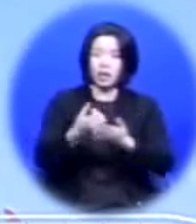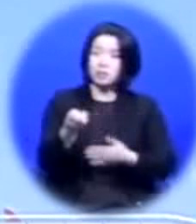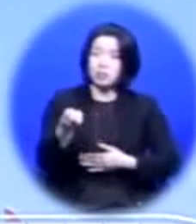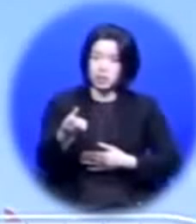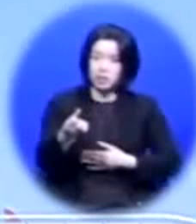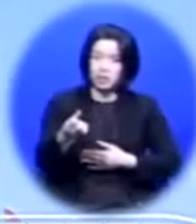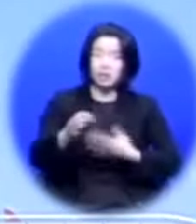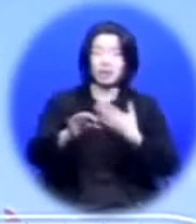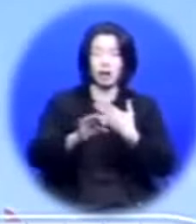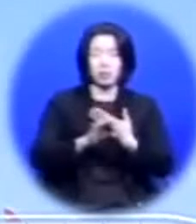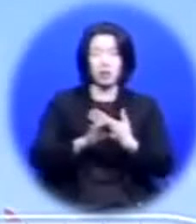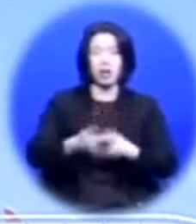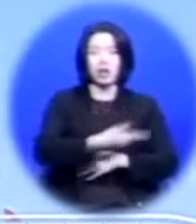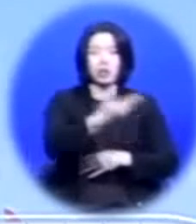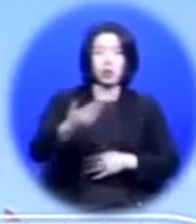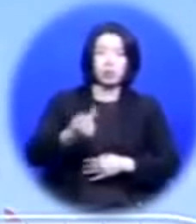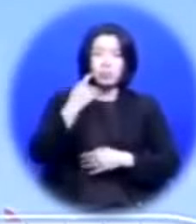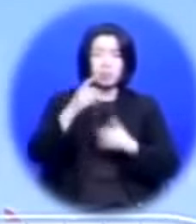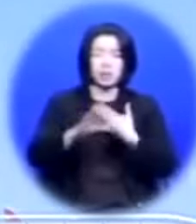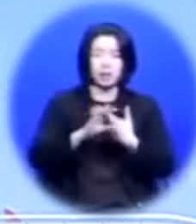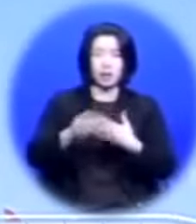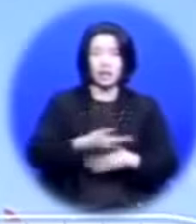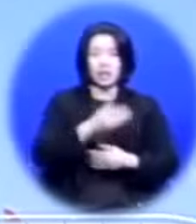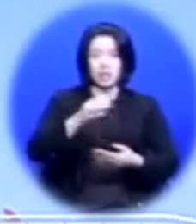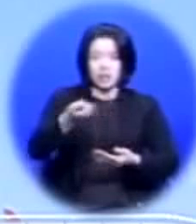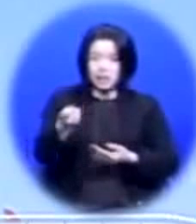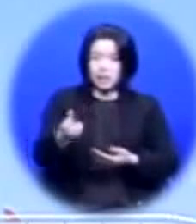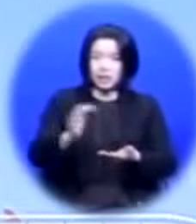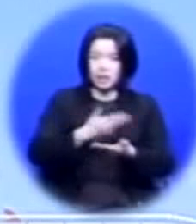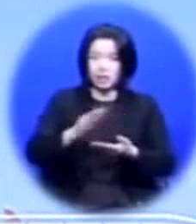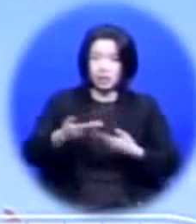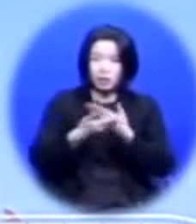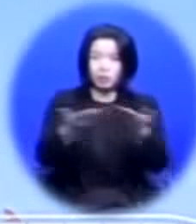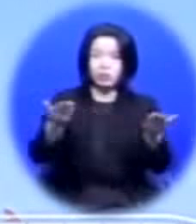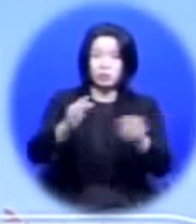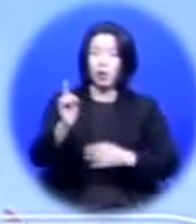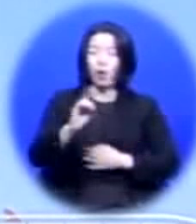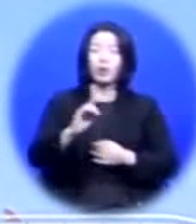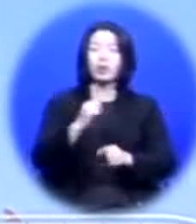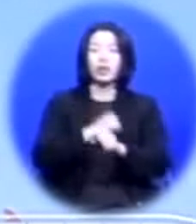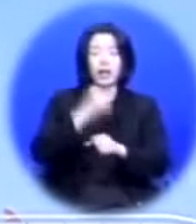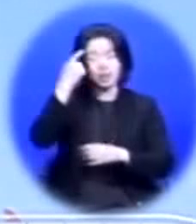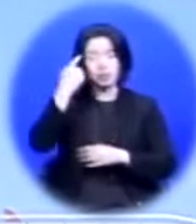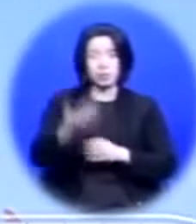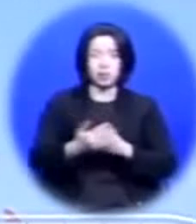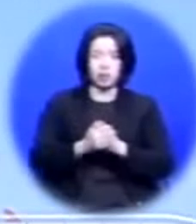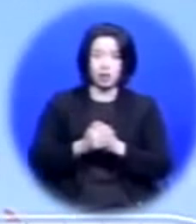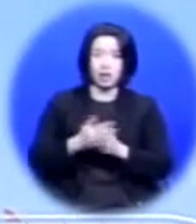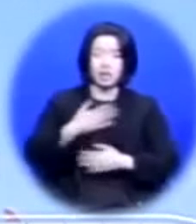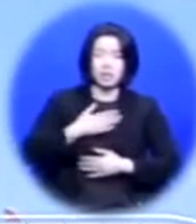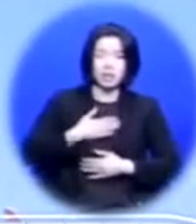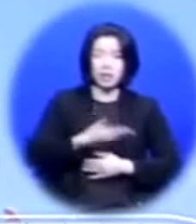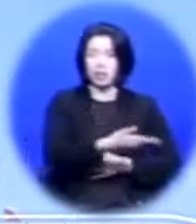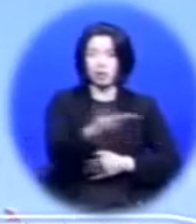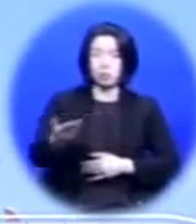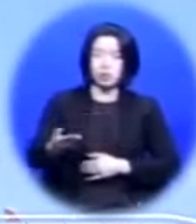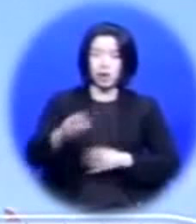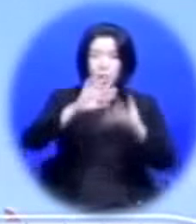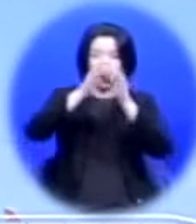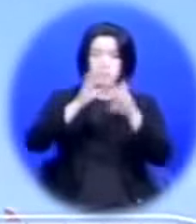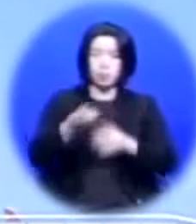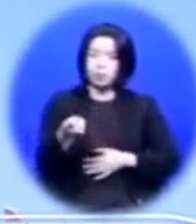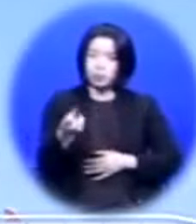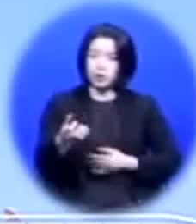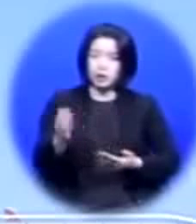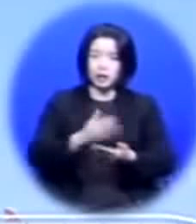했다면 여러분 만약에 여러분에게 씨를 나눠 드리면 여러분 뭐 어떻게 하실 거예요 제가 여러분에게 포도씨를 나눠